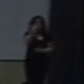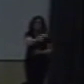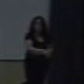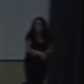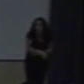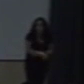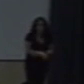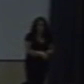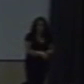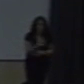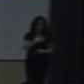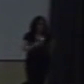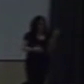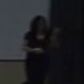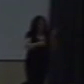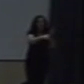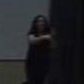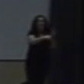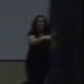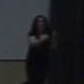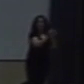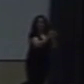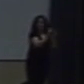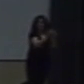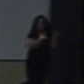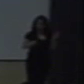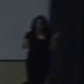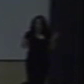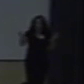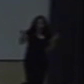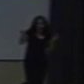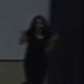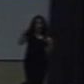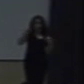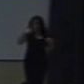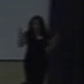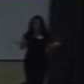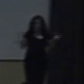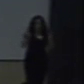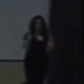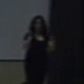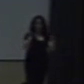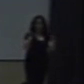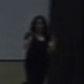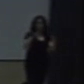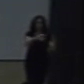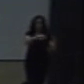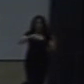amb una mà l'ADN de periodista i a l'altra mà ADN de televisió pública. I per tant estava